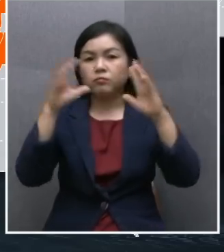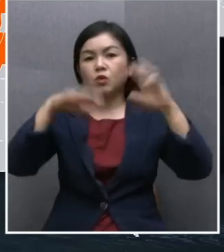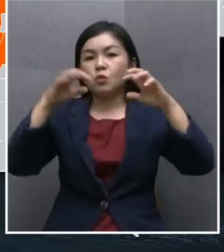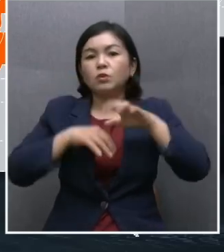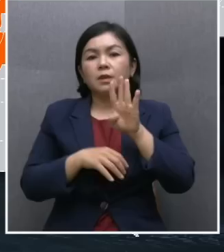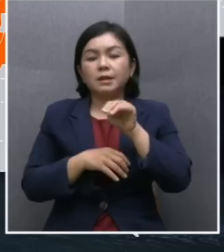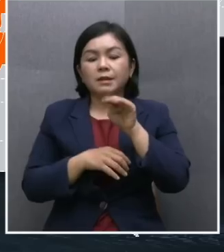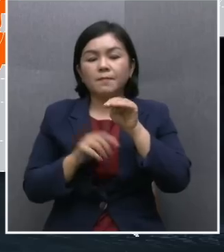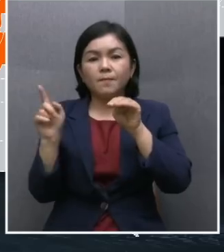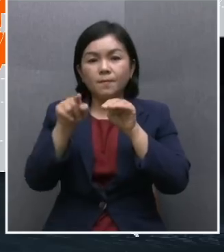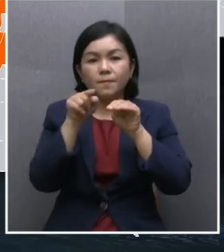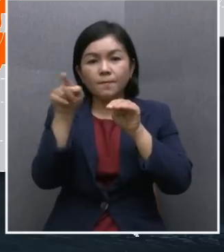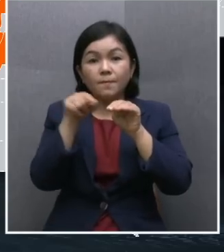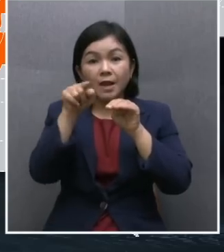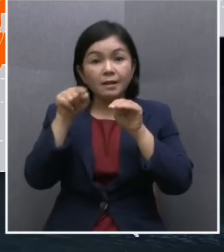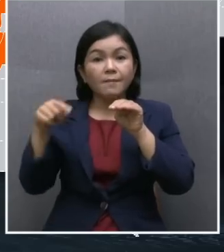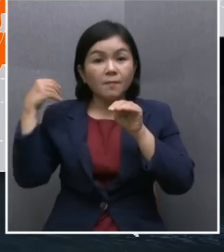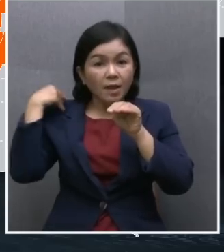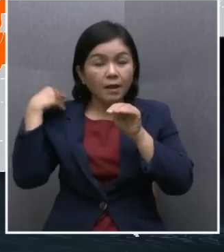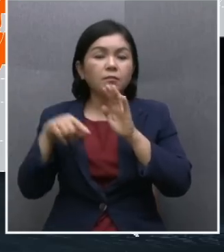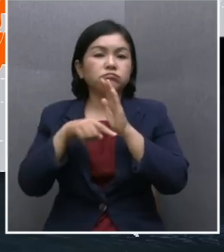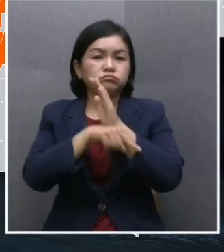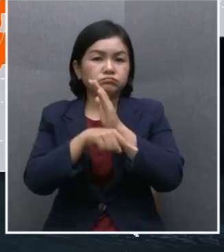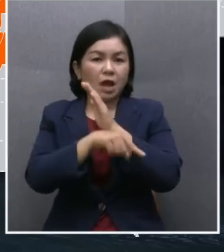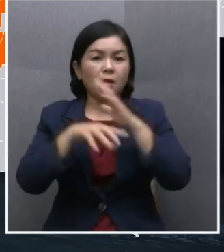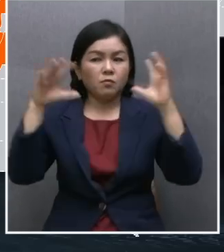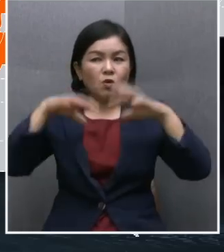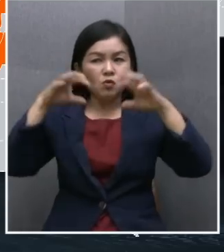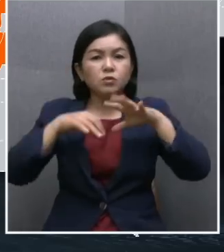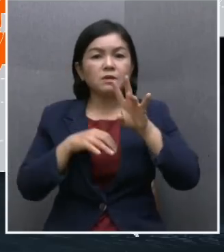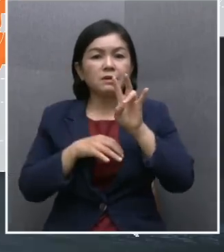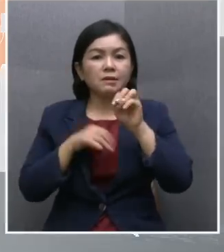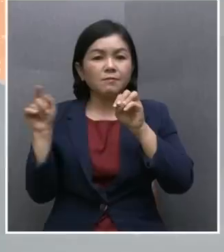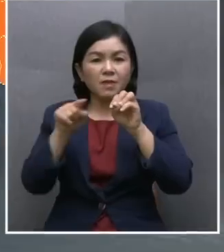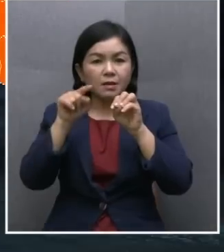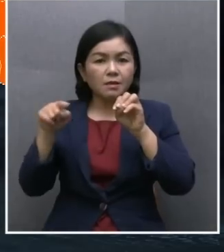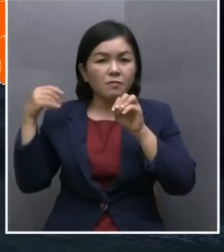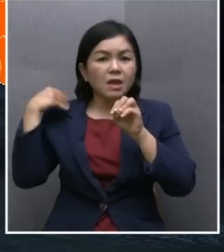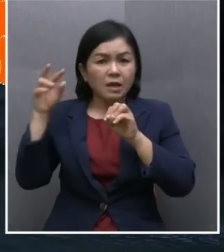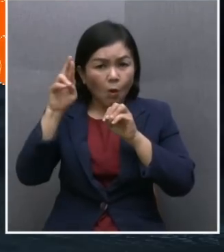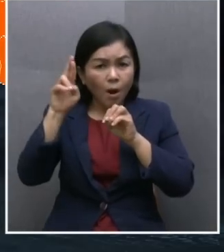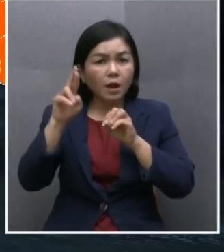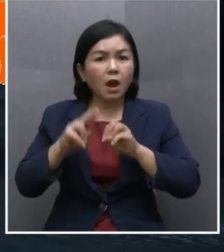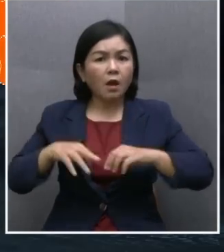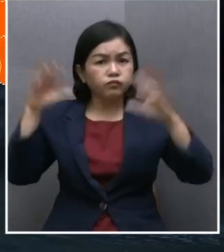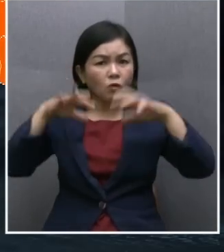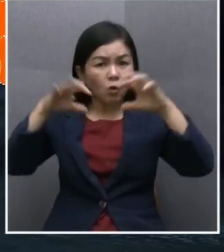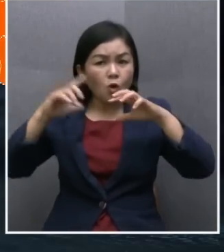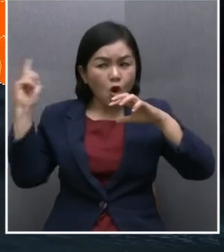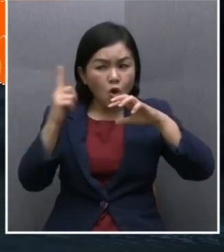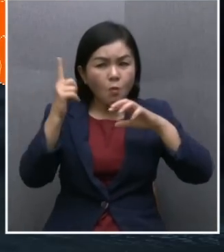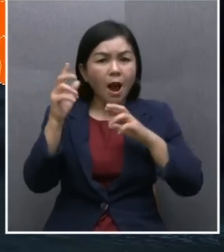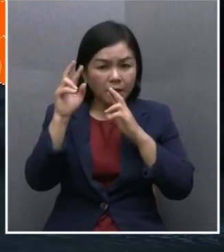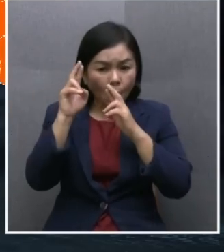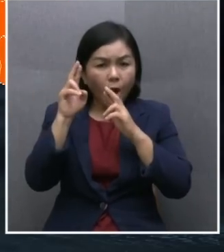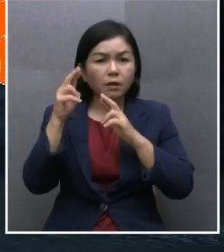40ของพื้นที่ค่ะภาคตะวันออกจะมีฝนร้อยละ 70ของพื้นที่ฝ้าระวังฝนตกหนักและลมกระโชกแรง